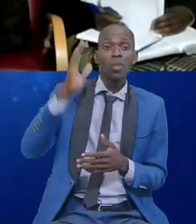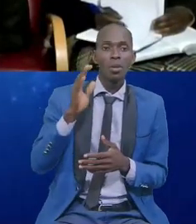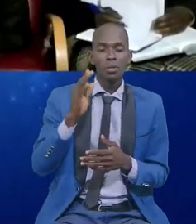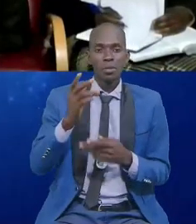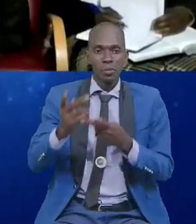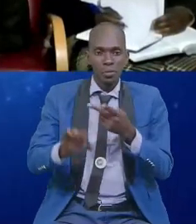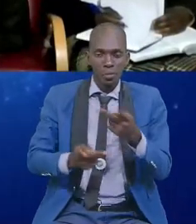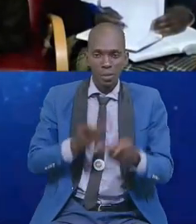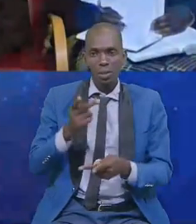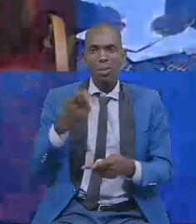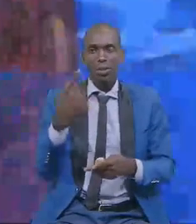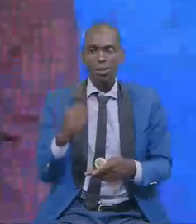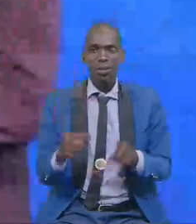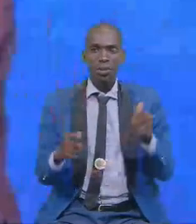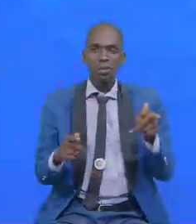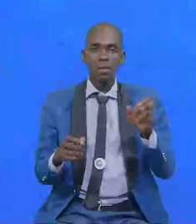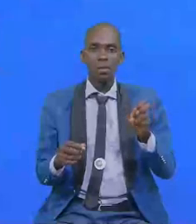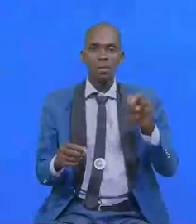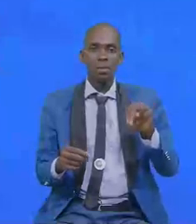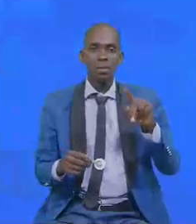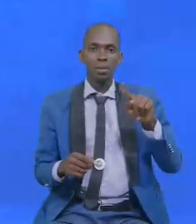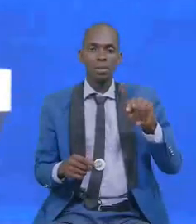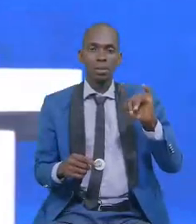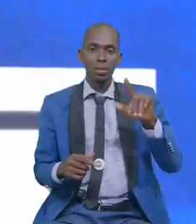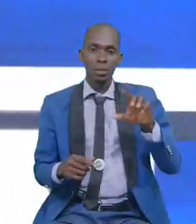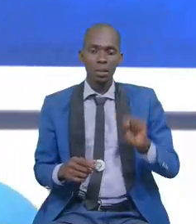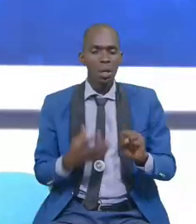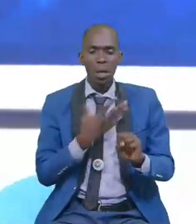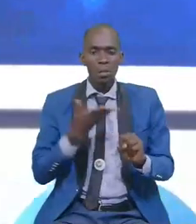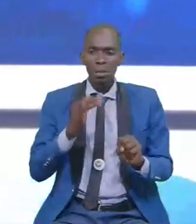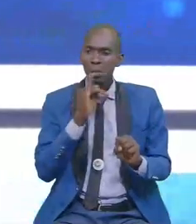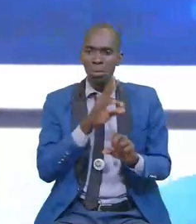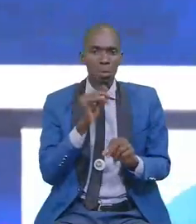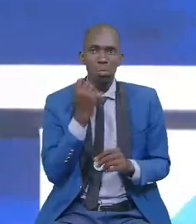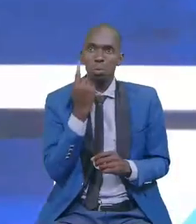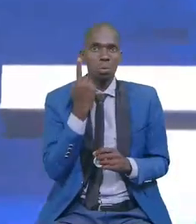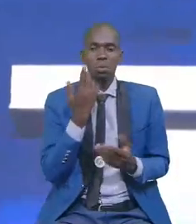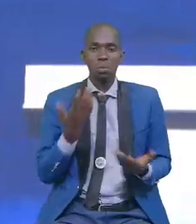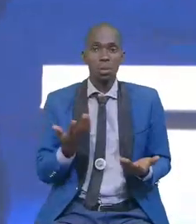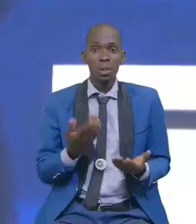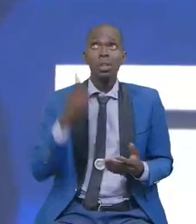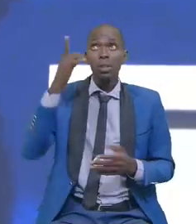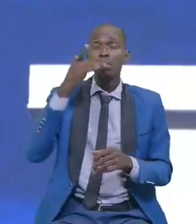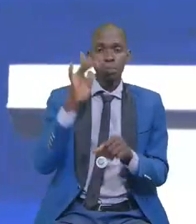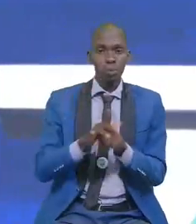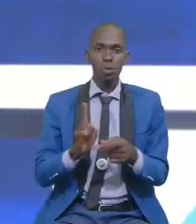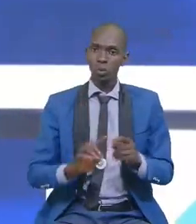Dieu a visité les païens. Et il n'y a pas de surprise. Il a dit qu'il le fera.